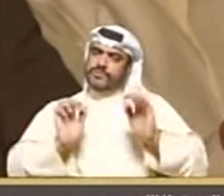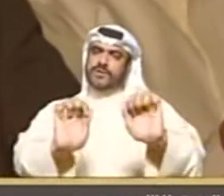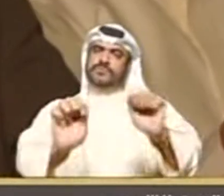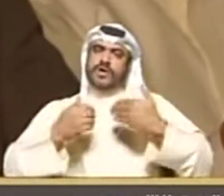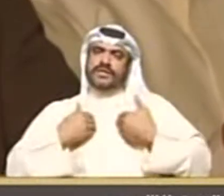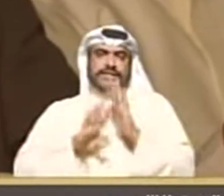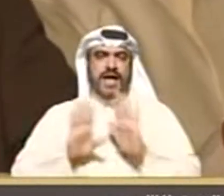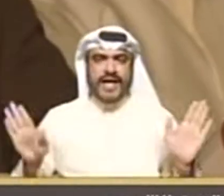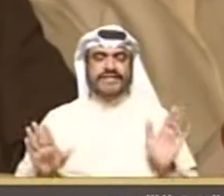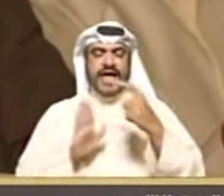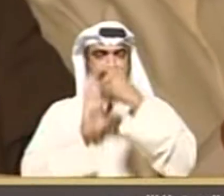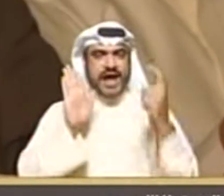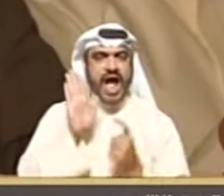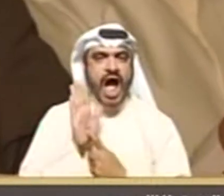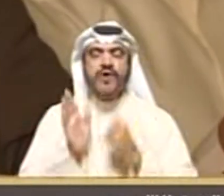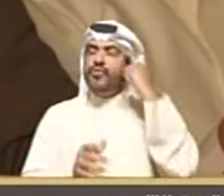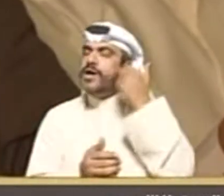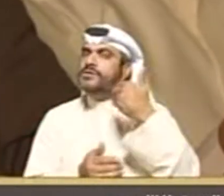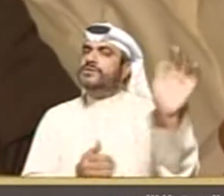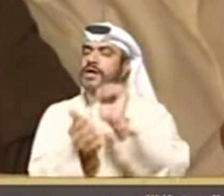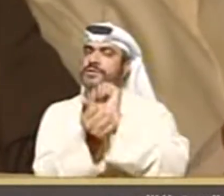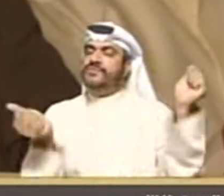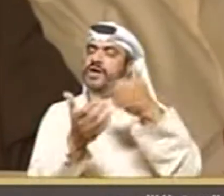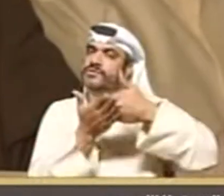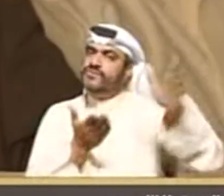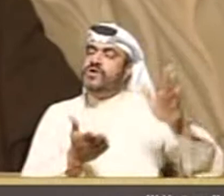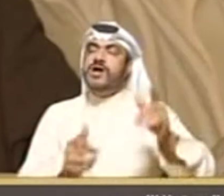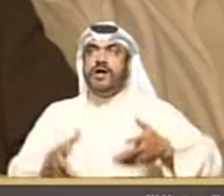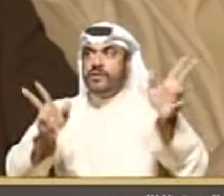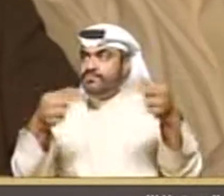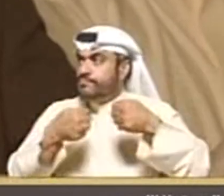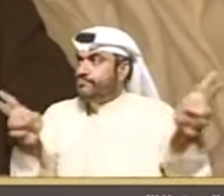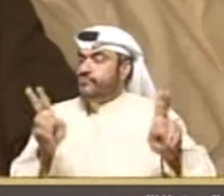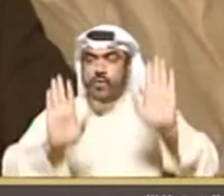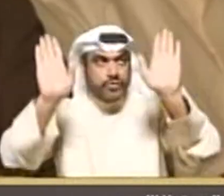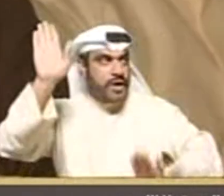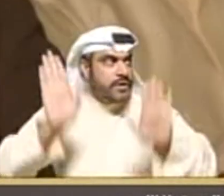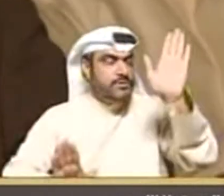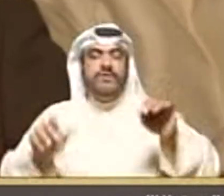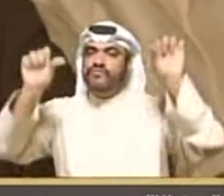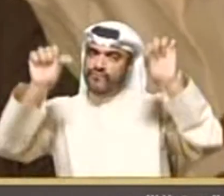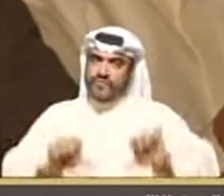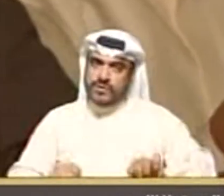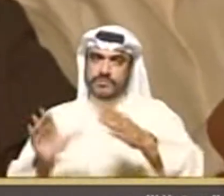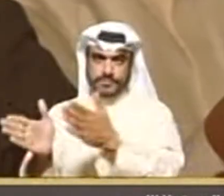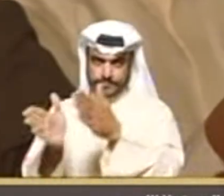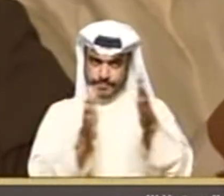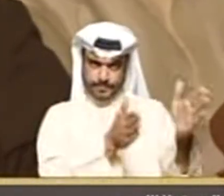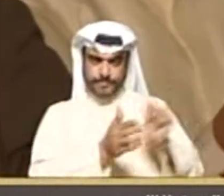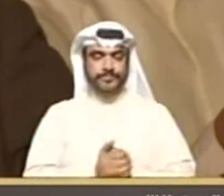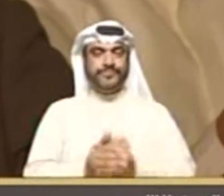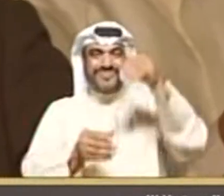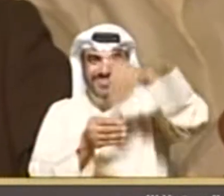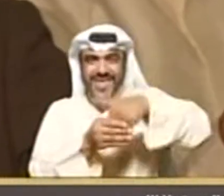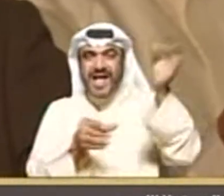كذلك الأمر بالنسبة لقانون العفو الشامل انتهى بالتصويت برفضه، وفيما يتعلق بقانون المسيء أو الانتخاب